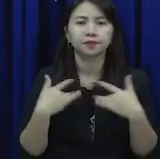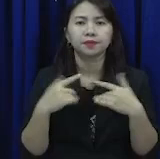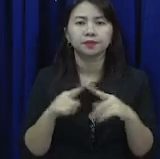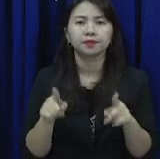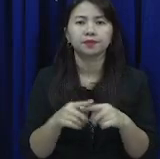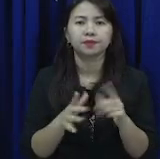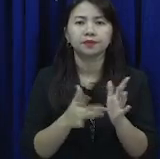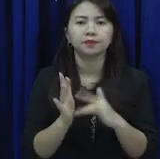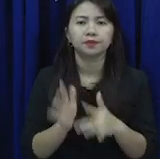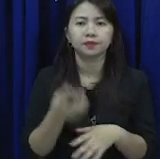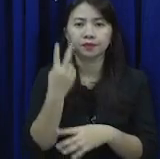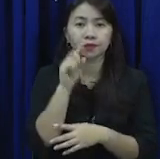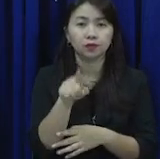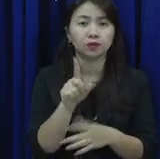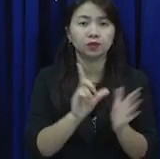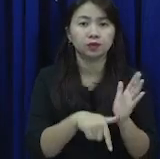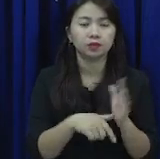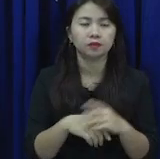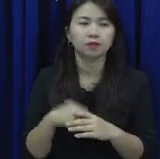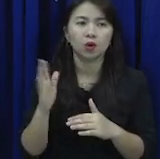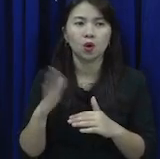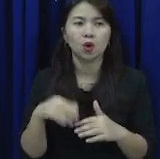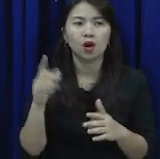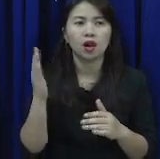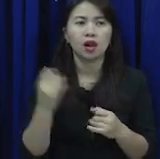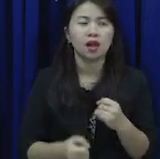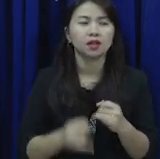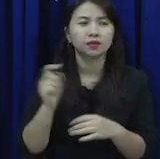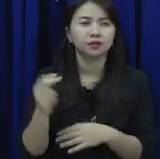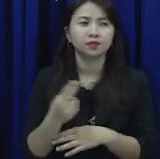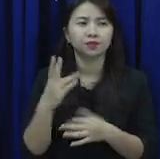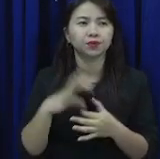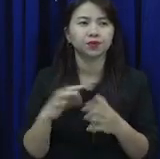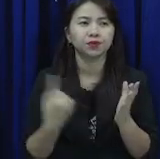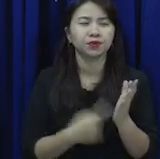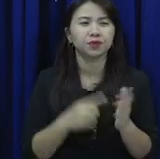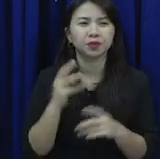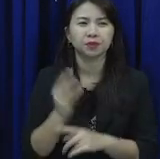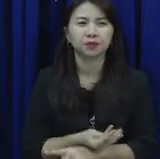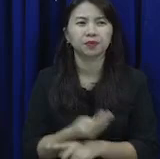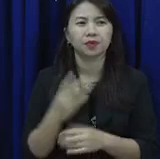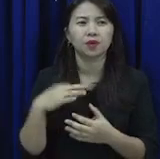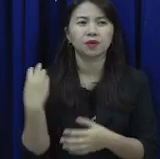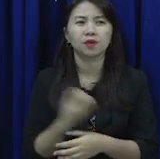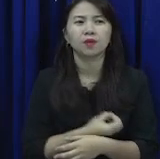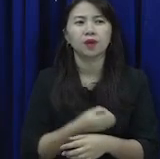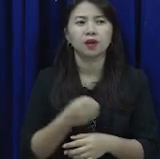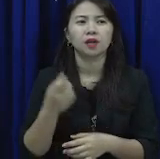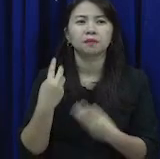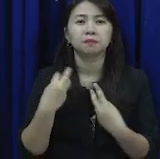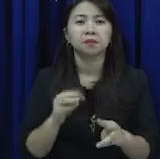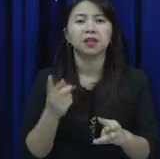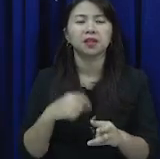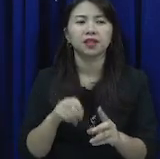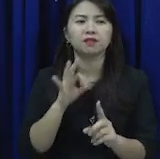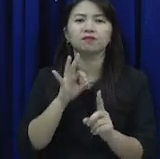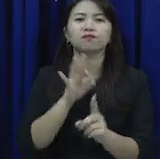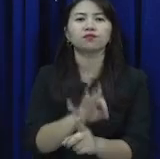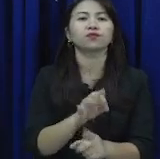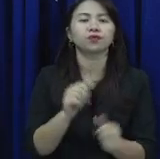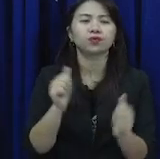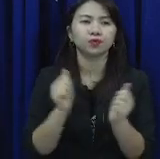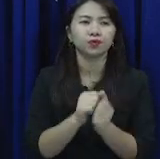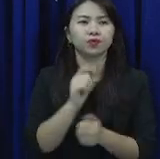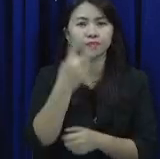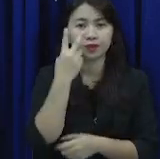mamaya team Focus sa programa natin on the last Thursday of this month of May na ang ating topic na may The Force be with you See you later